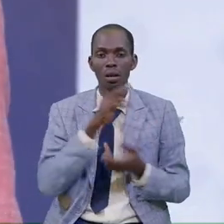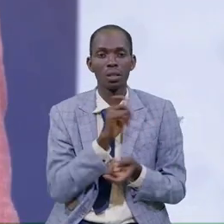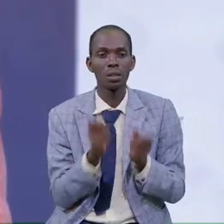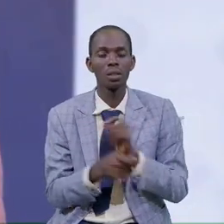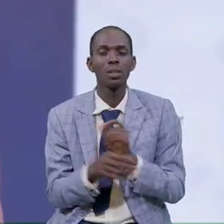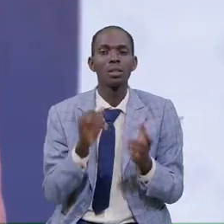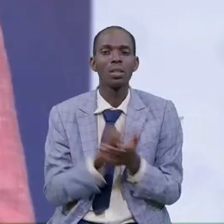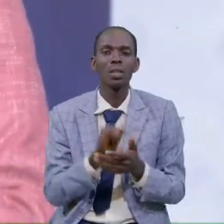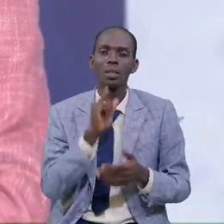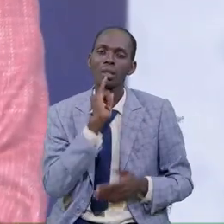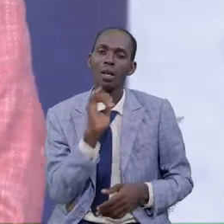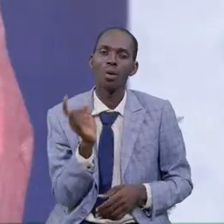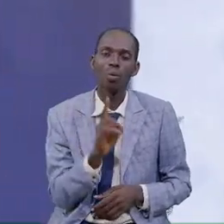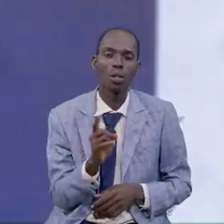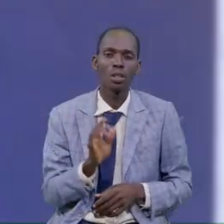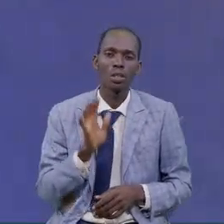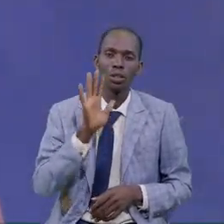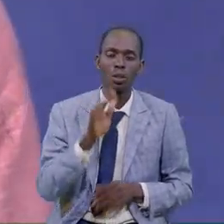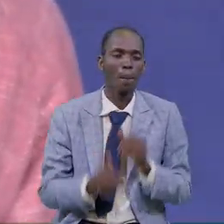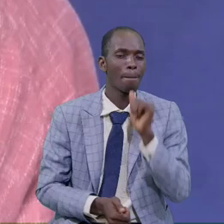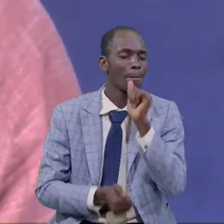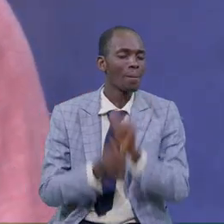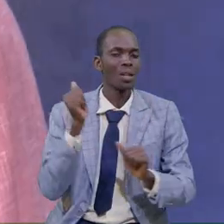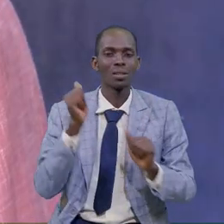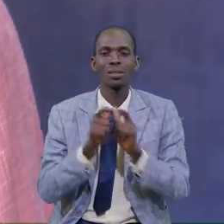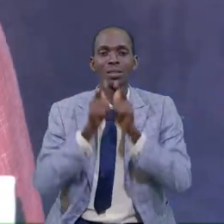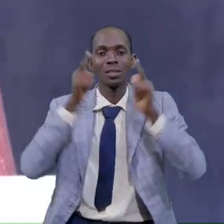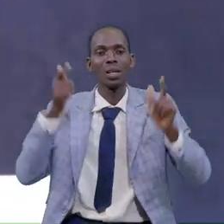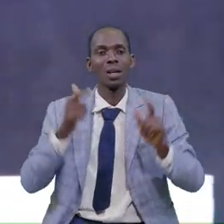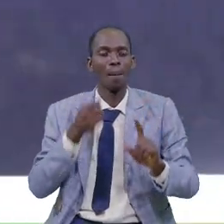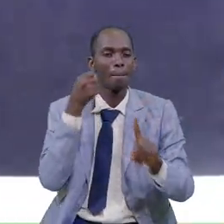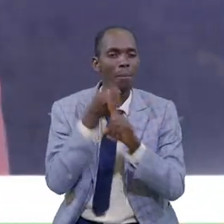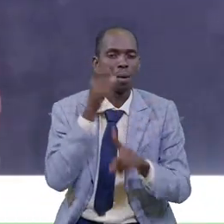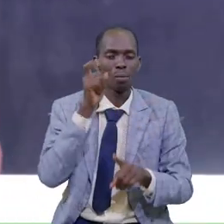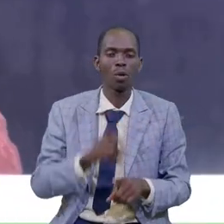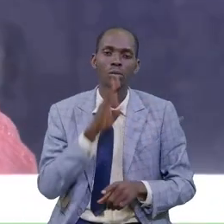moment-là que ton plus grand impact doit être. Et tu le feras.